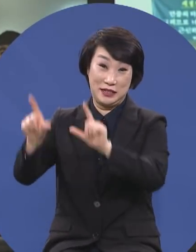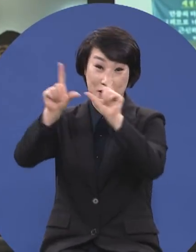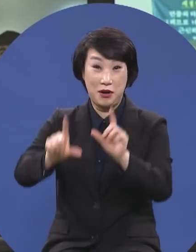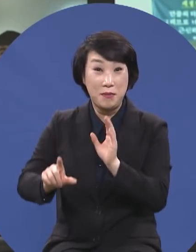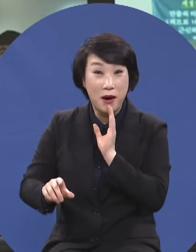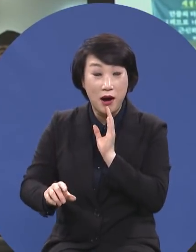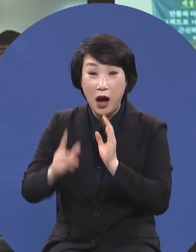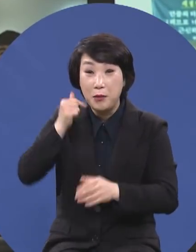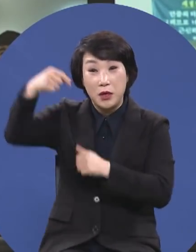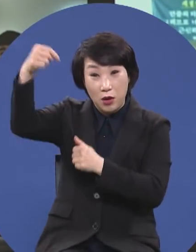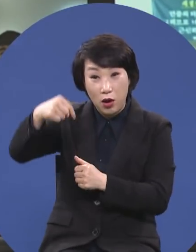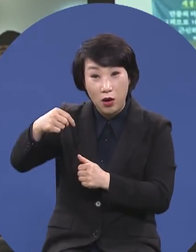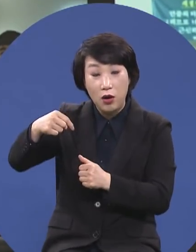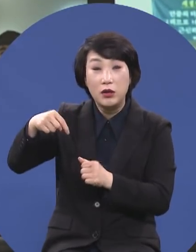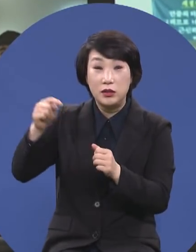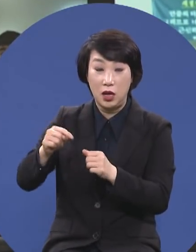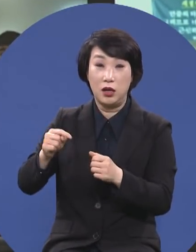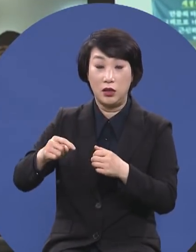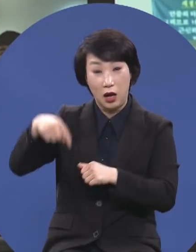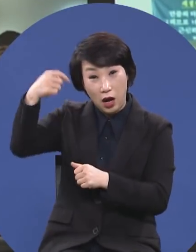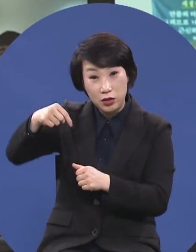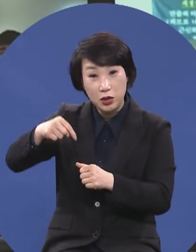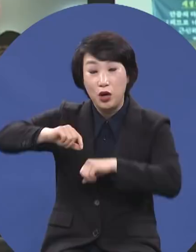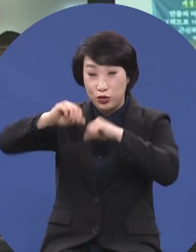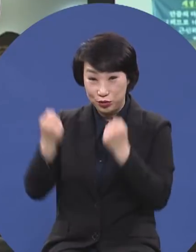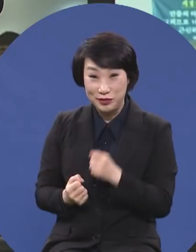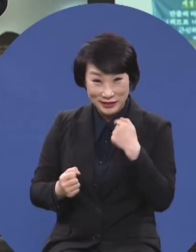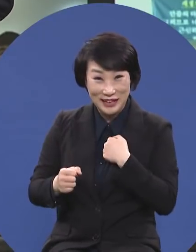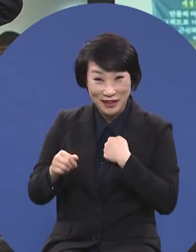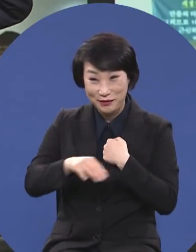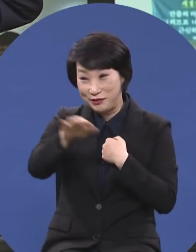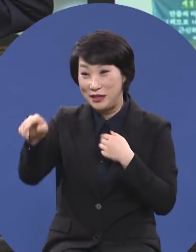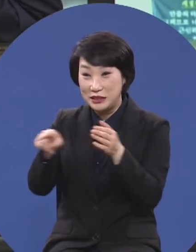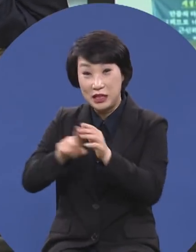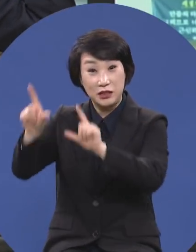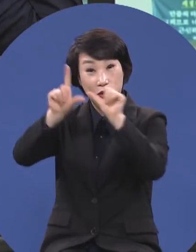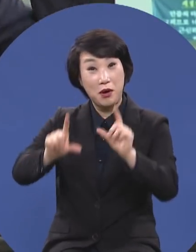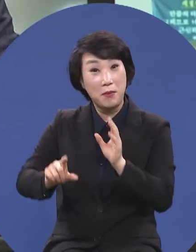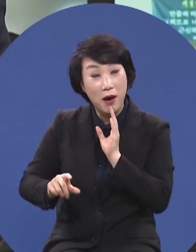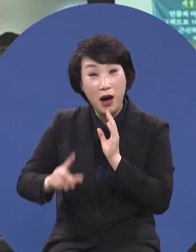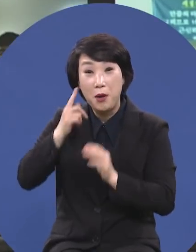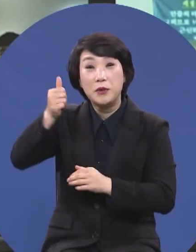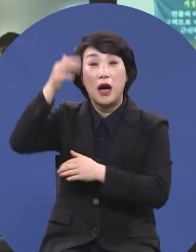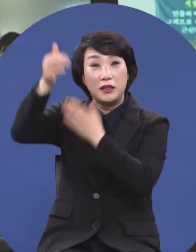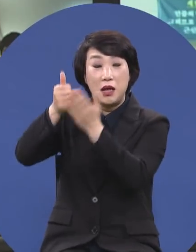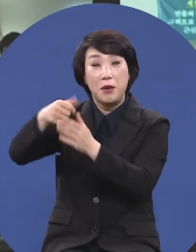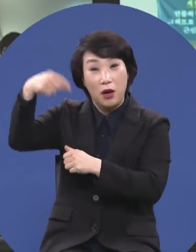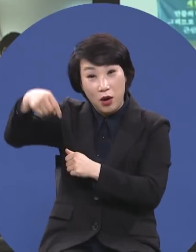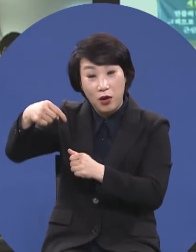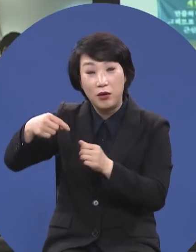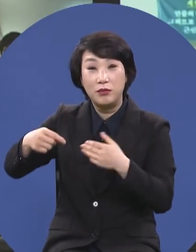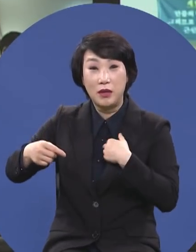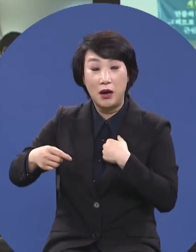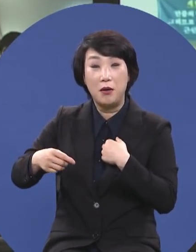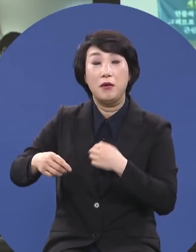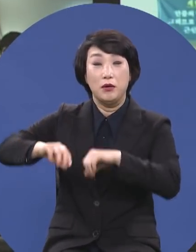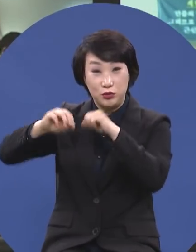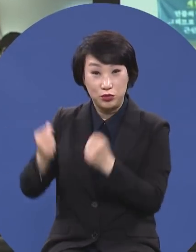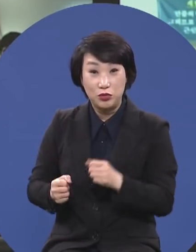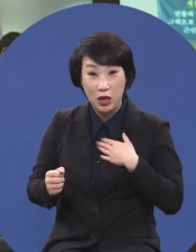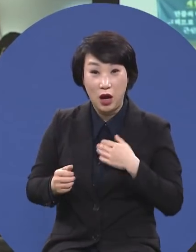아버지의 요구를 받아들이는 것이 신앙생활입니다. 아버지의 권면을 받아들이는 것이 죽음에서 벗어나는